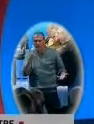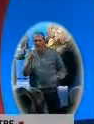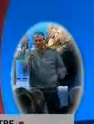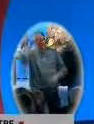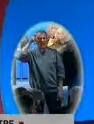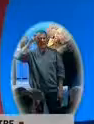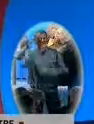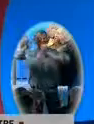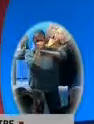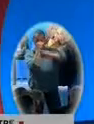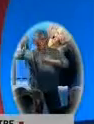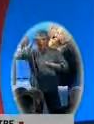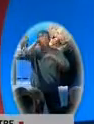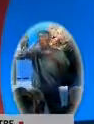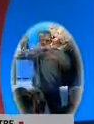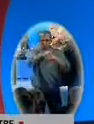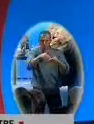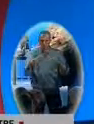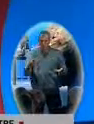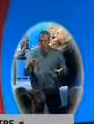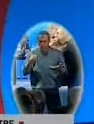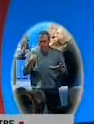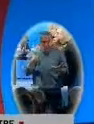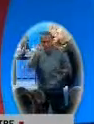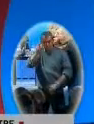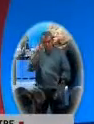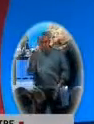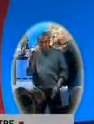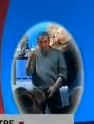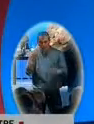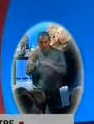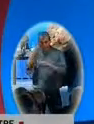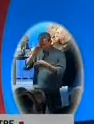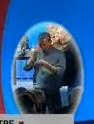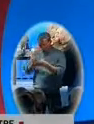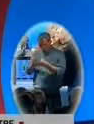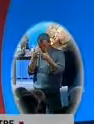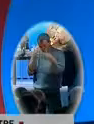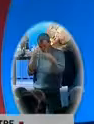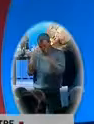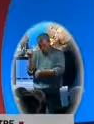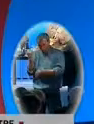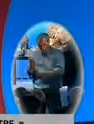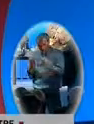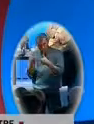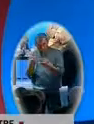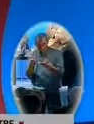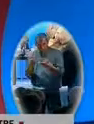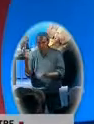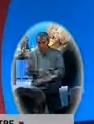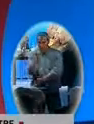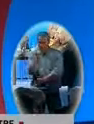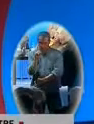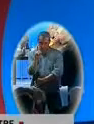sécuritaires. Nous finirions par être définitivement anesthésiés. Ne cherchez pas, elle est là